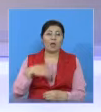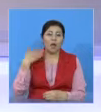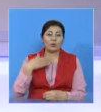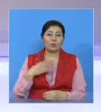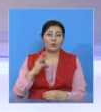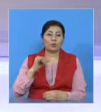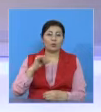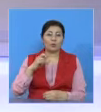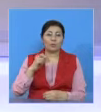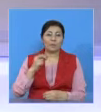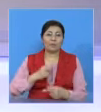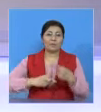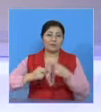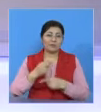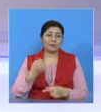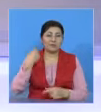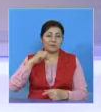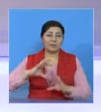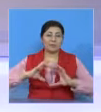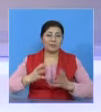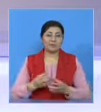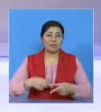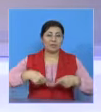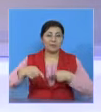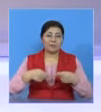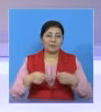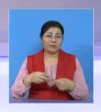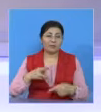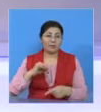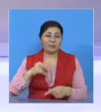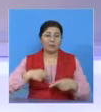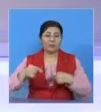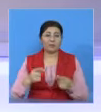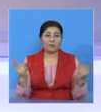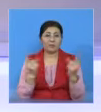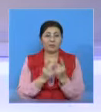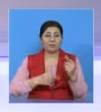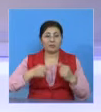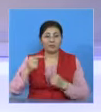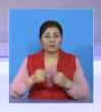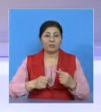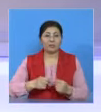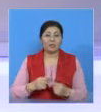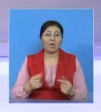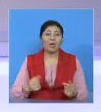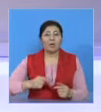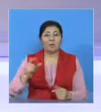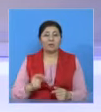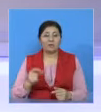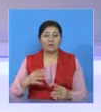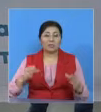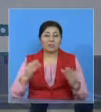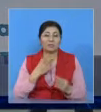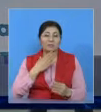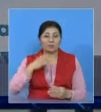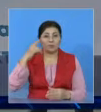Актюбинец Нурбек Карагулов вернулся с чемпионата мира по мини-футболу. Спортсмена встретили коллеги, болельщики, родные и близкие. Национальная